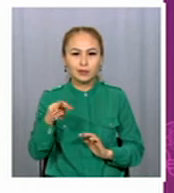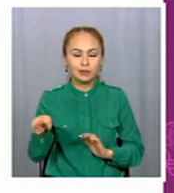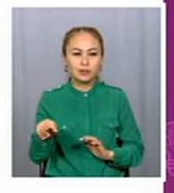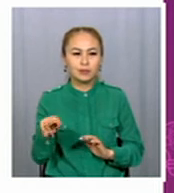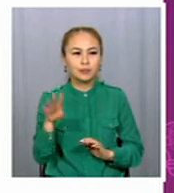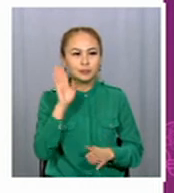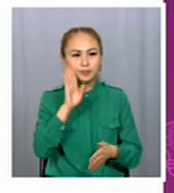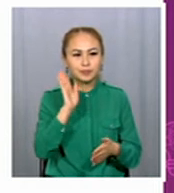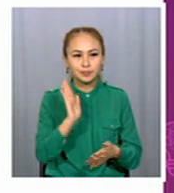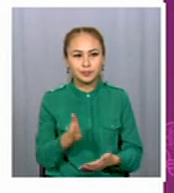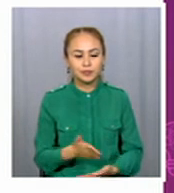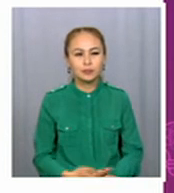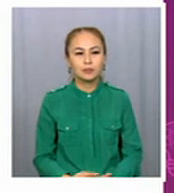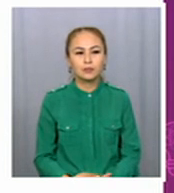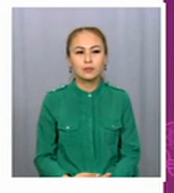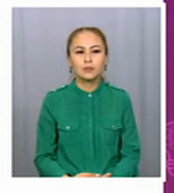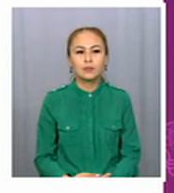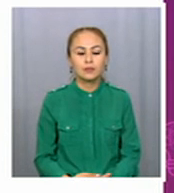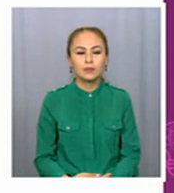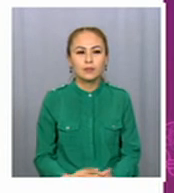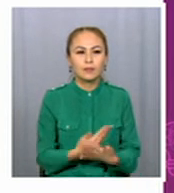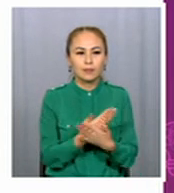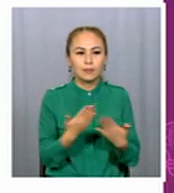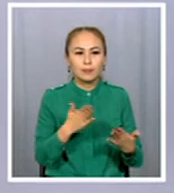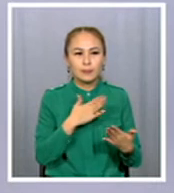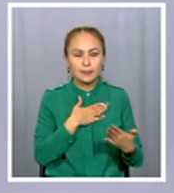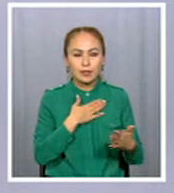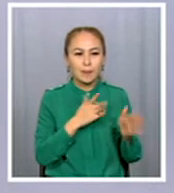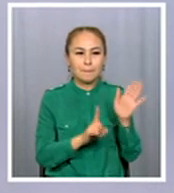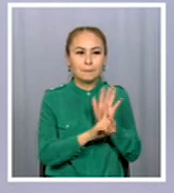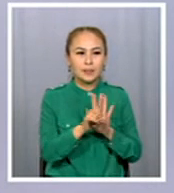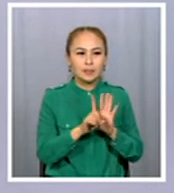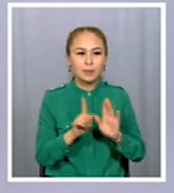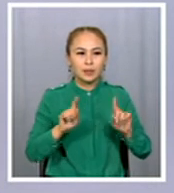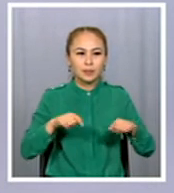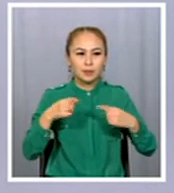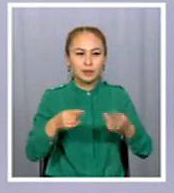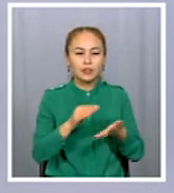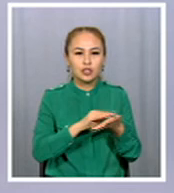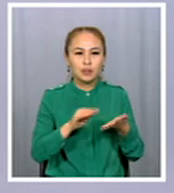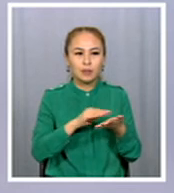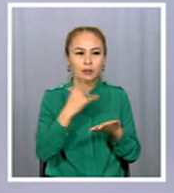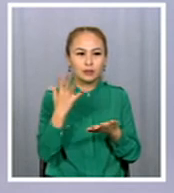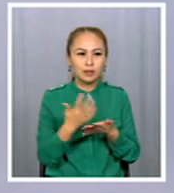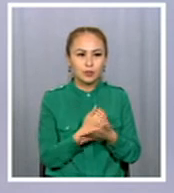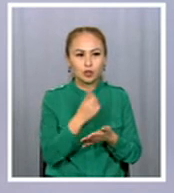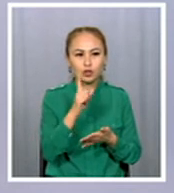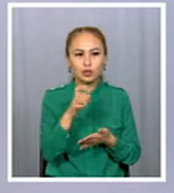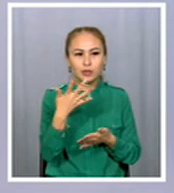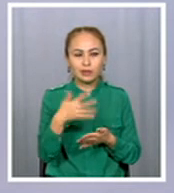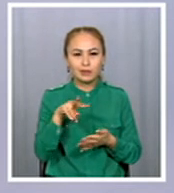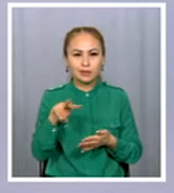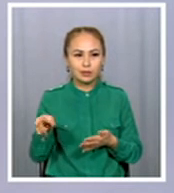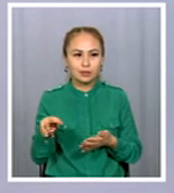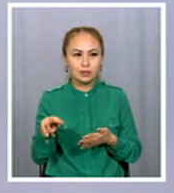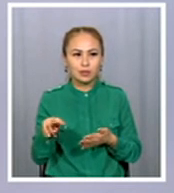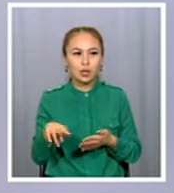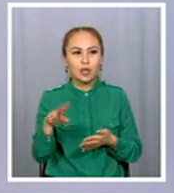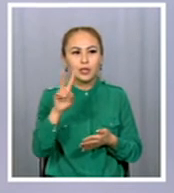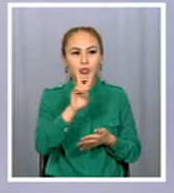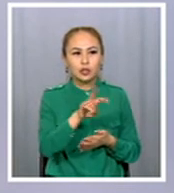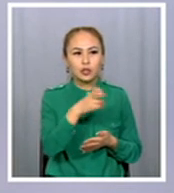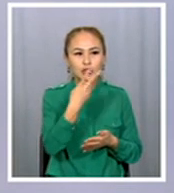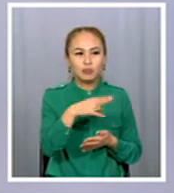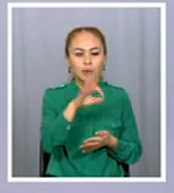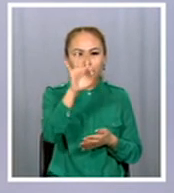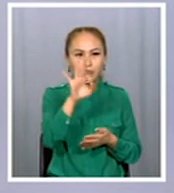литрді береді. Яғни балар бізге бастапқы берілген шаманы таптық. 150 литрдің